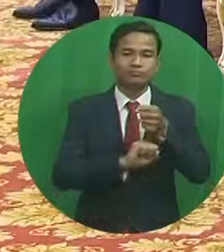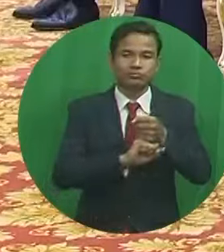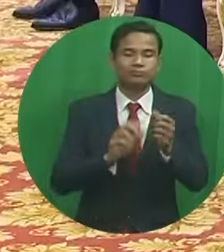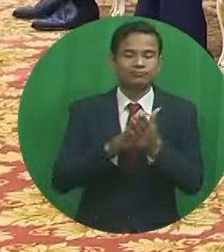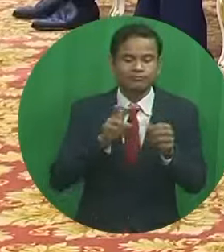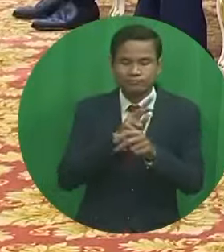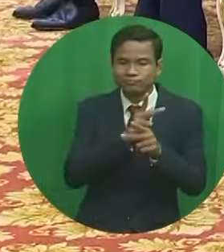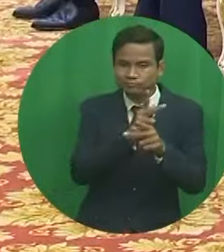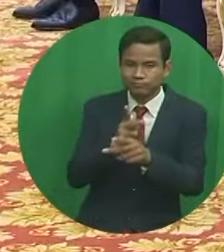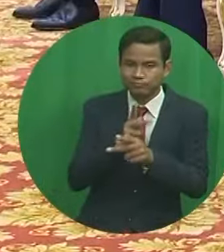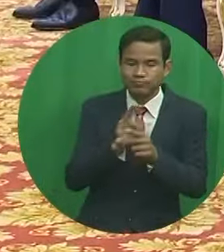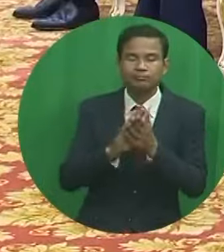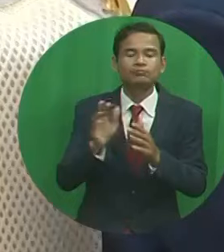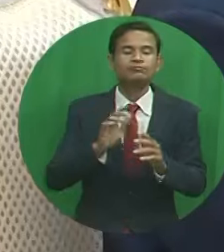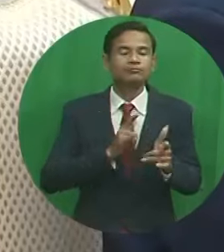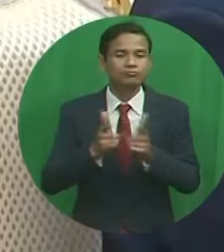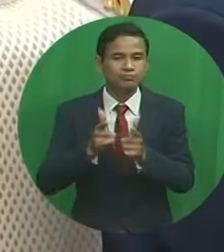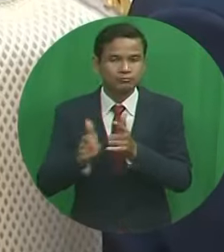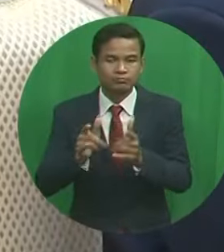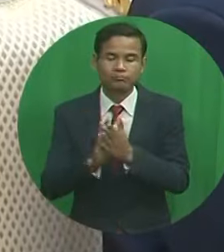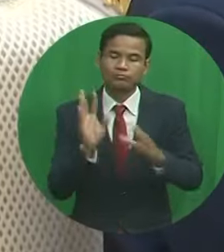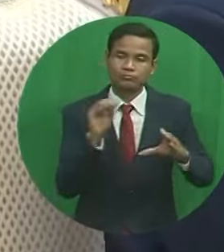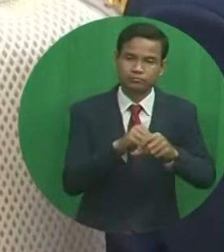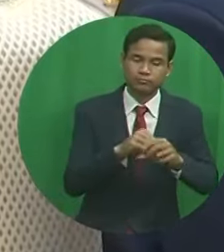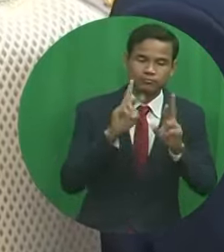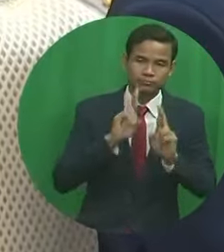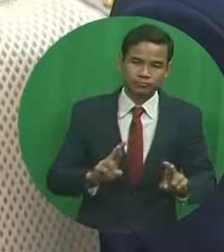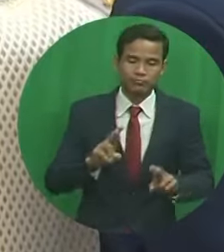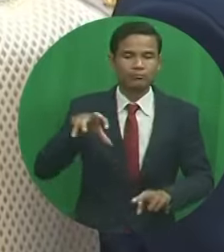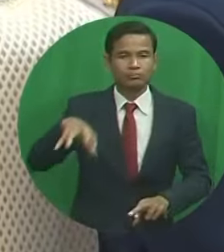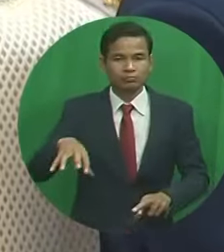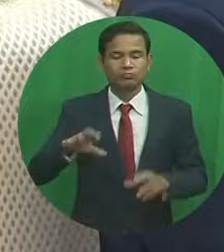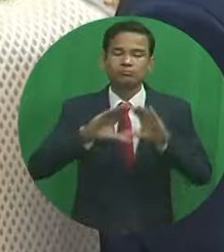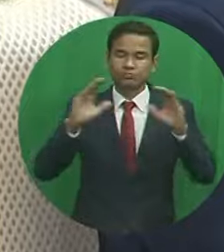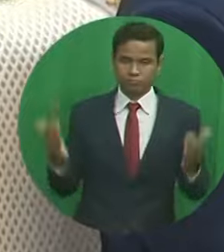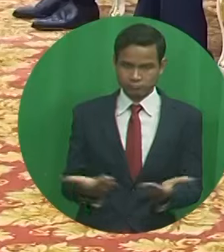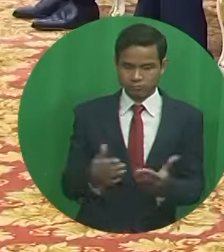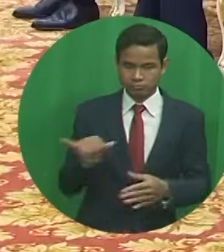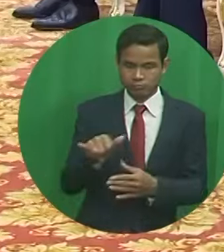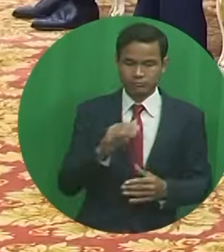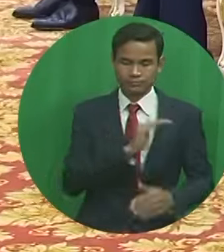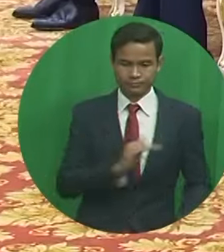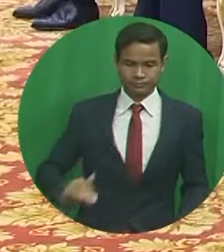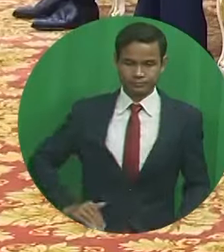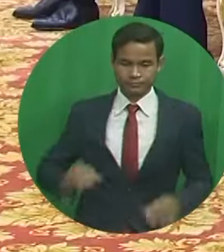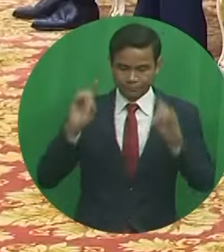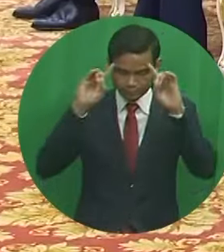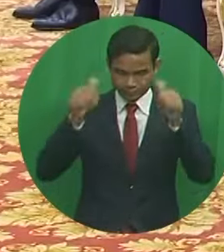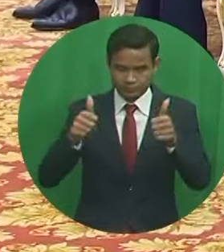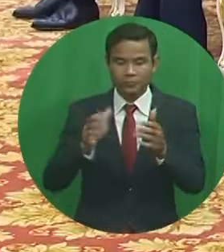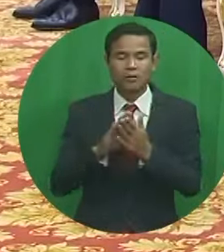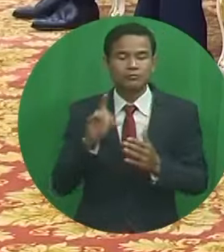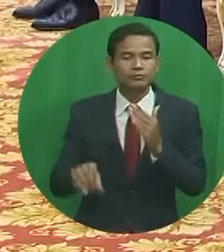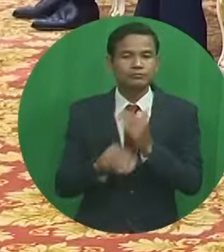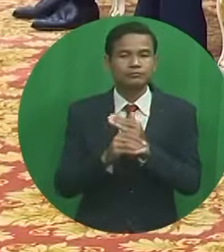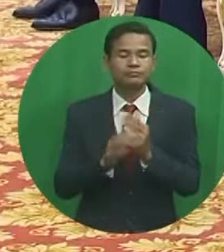ពប្រកួតប្រជែងរបស់កម្ពុជាទាំងក្នុងក្របខ័ណ្ឌតំបន់និងសកលលោក ទន្ទឹមនោះសម្ដេចថាបតីក៏បានគូសរំលេចអំពី